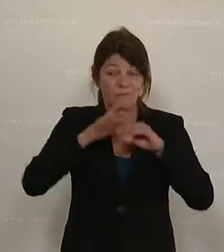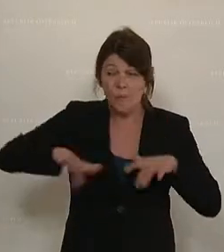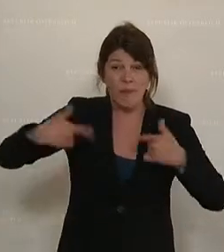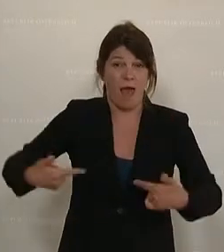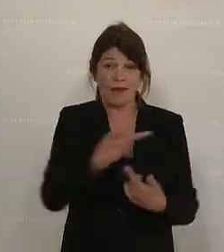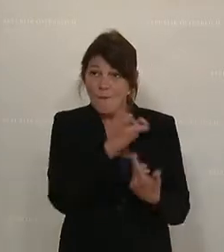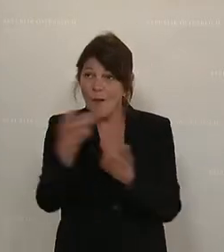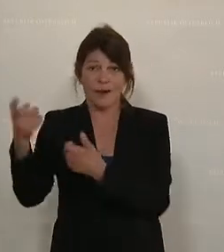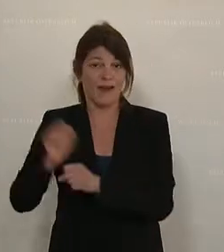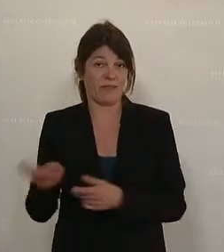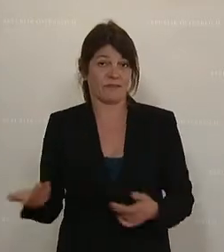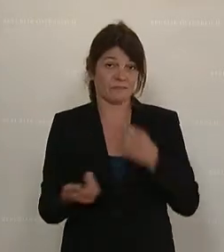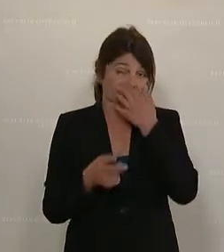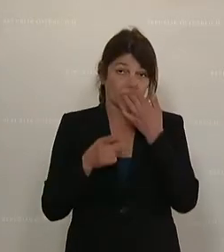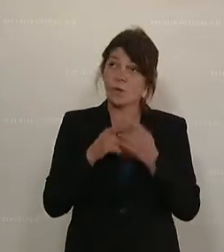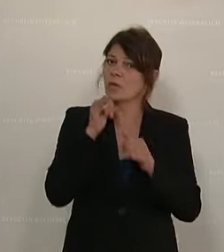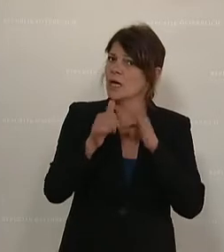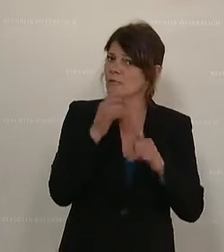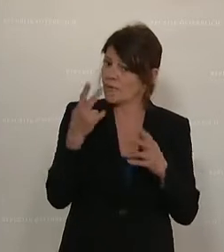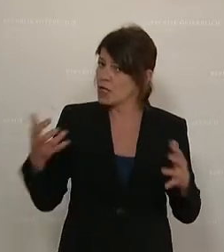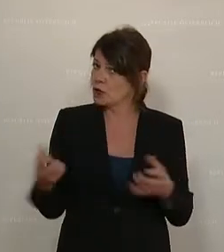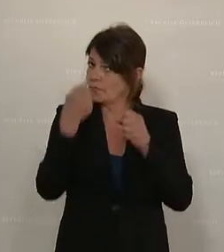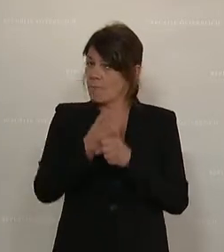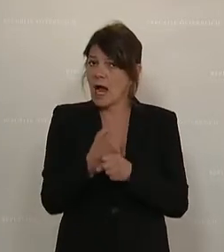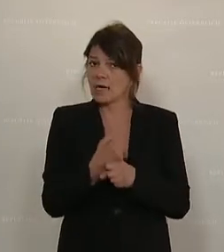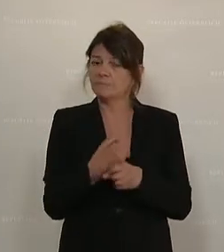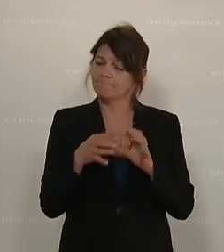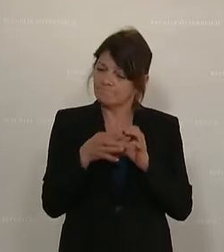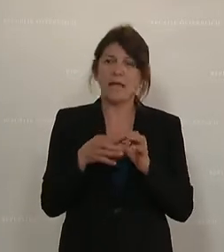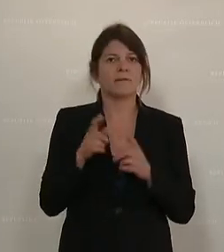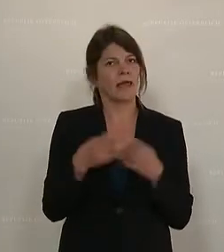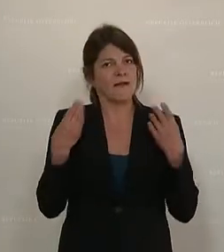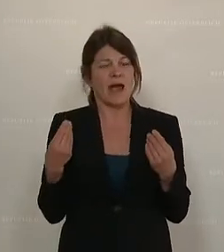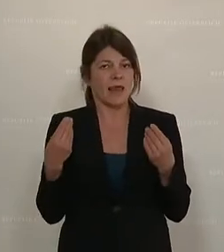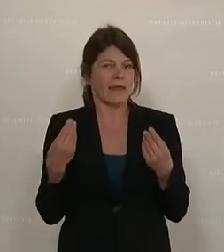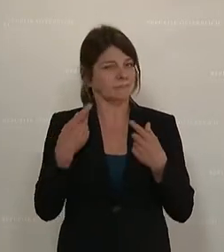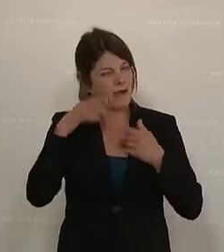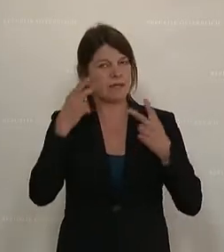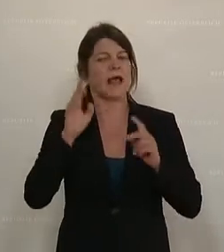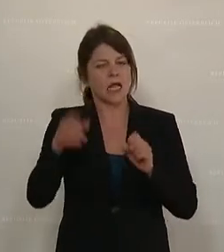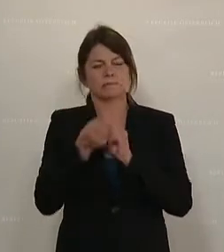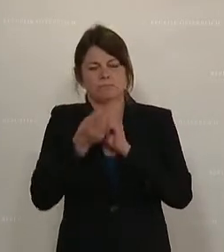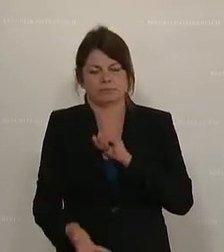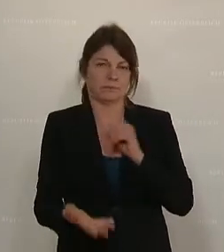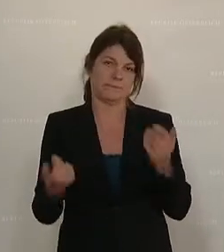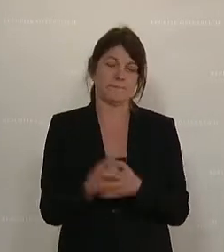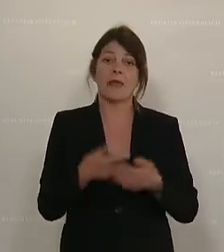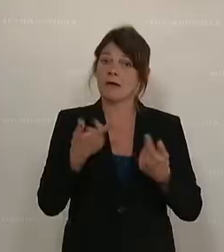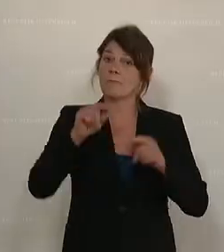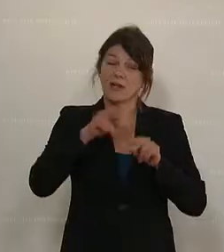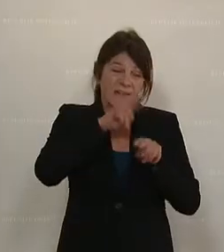Geschäftsgrundlage. Und ein Tourismus, wo Wertschöpfung erzielt wird im Sinne von Qualität statt Quantität. Und das heißt natürlich, dass wir den